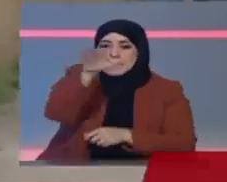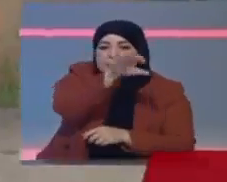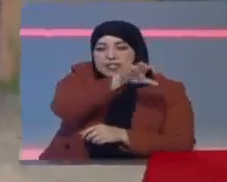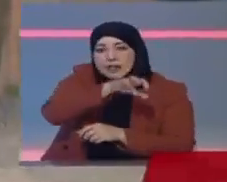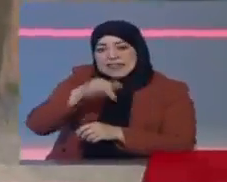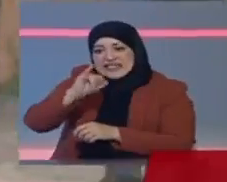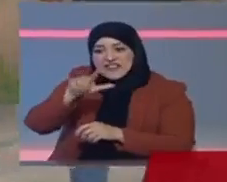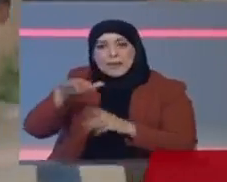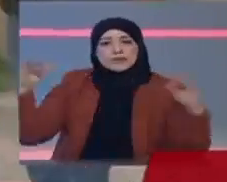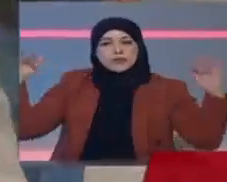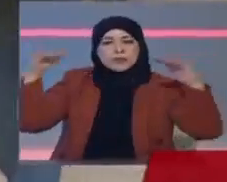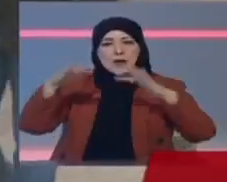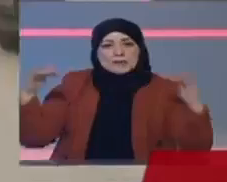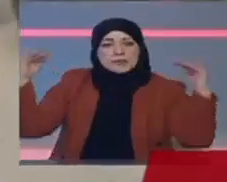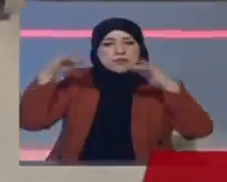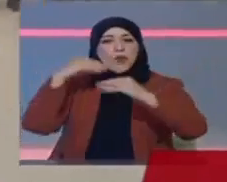تجمعات